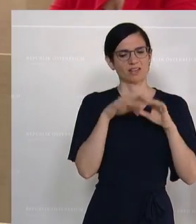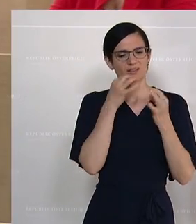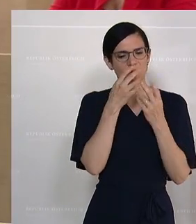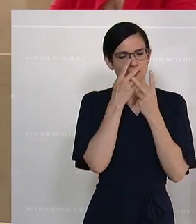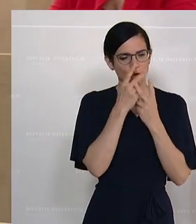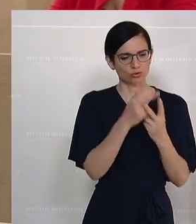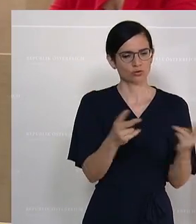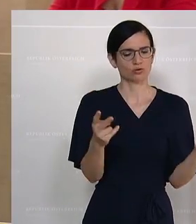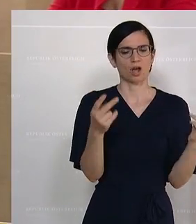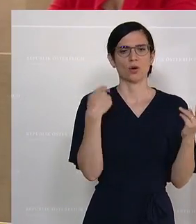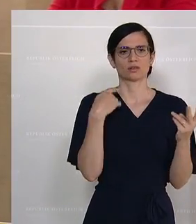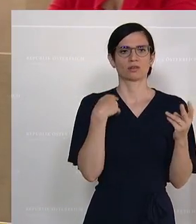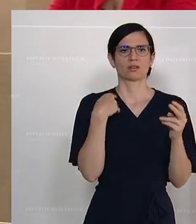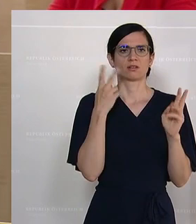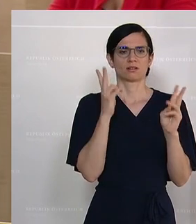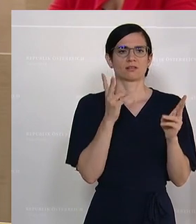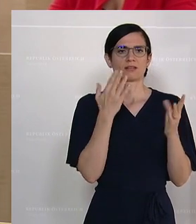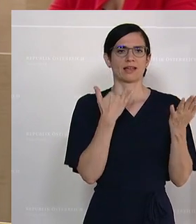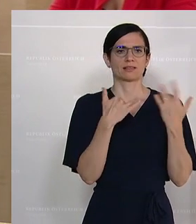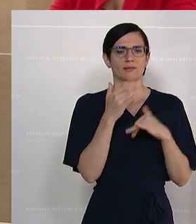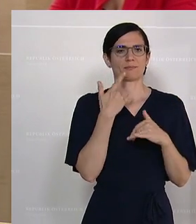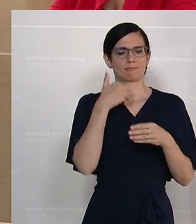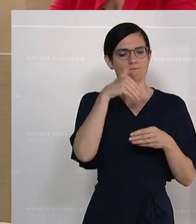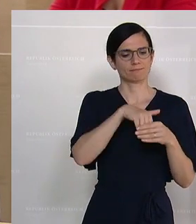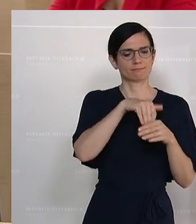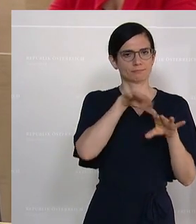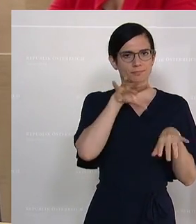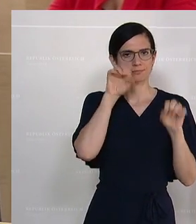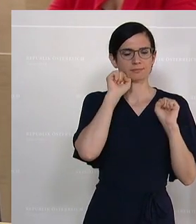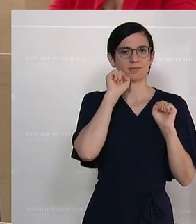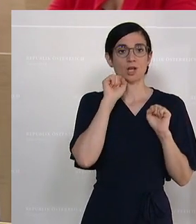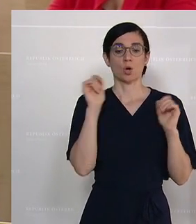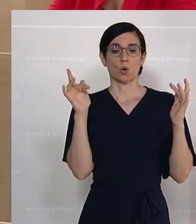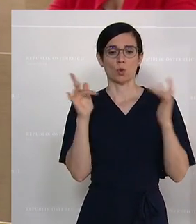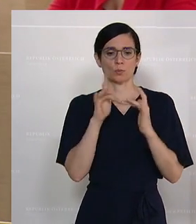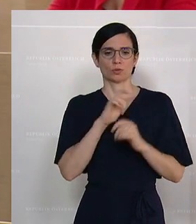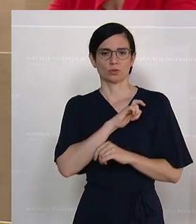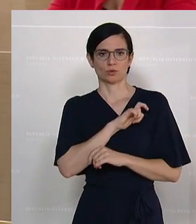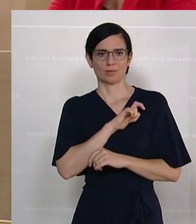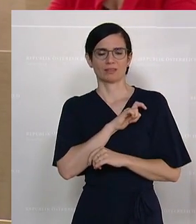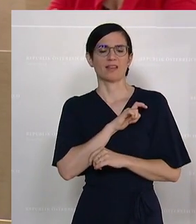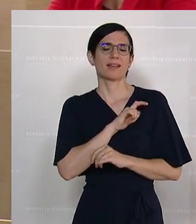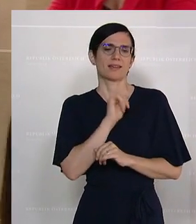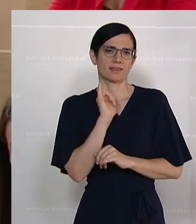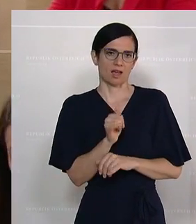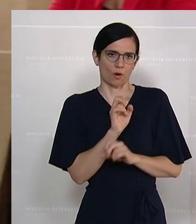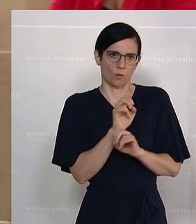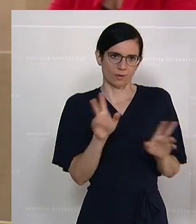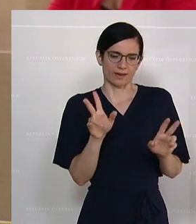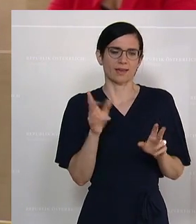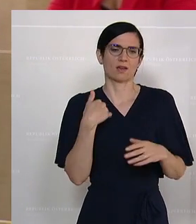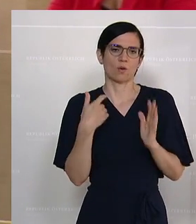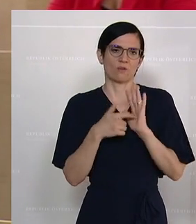dem privileg von oppositions reden hier ich kann das ja sehr schätzen rednerpult des nationalrats zum ausdruck